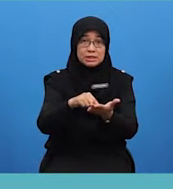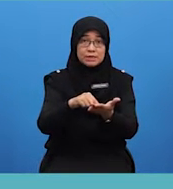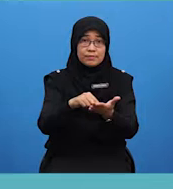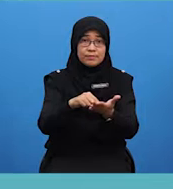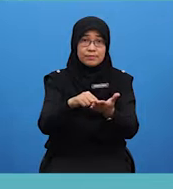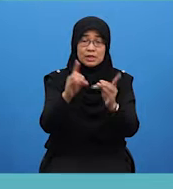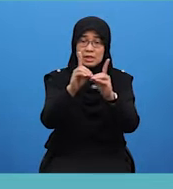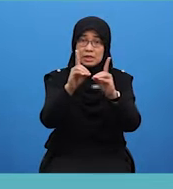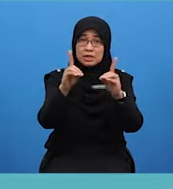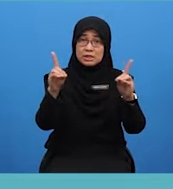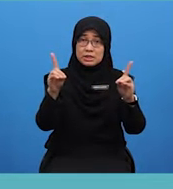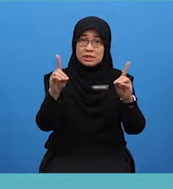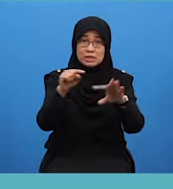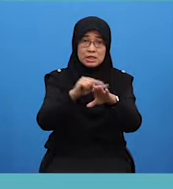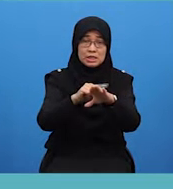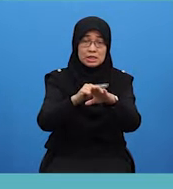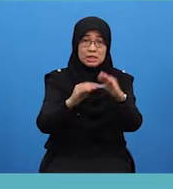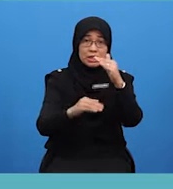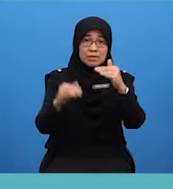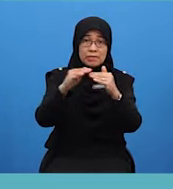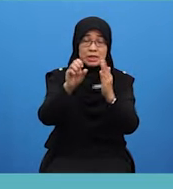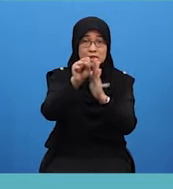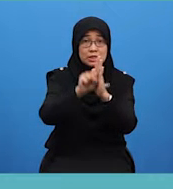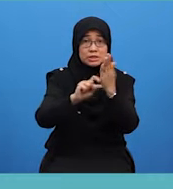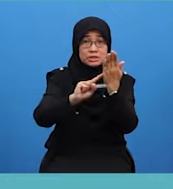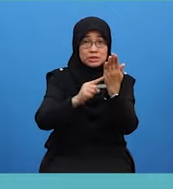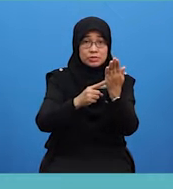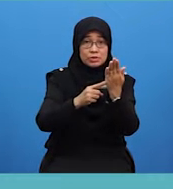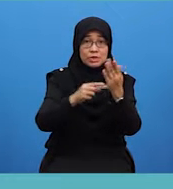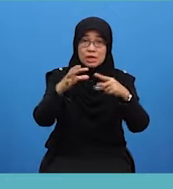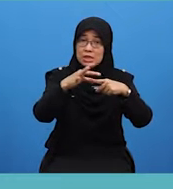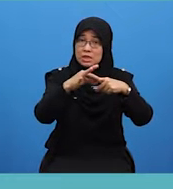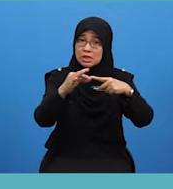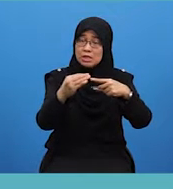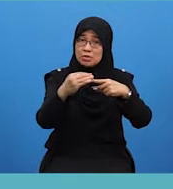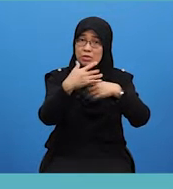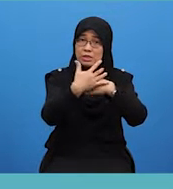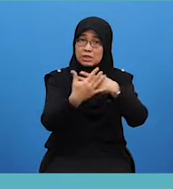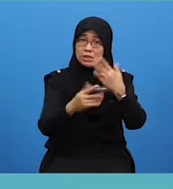pemulihan, dinding uterus dibina semula dan salur darah mula terbentuk.